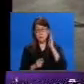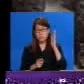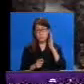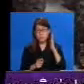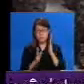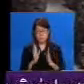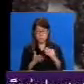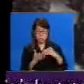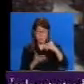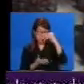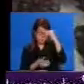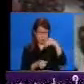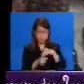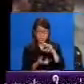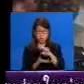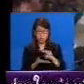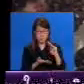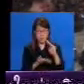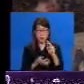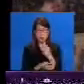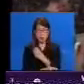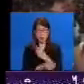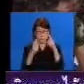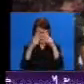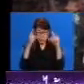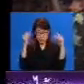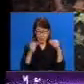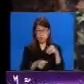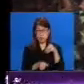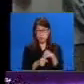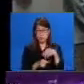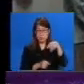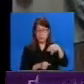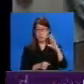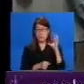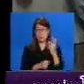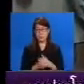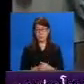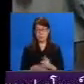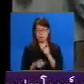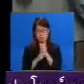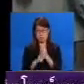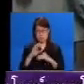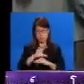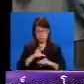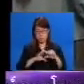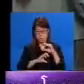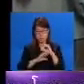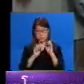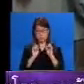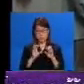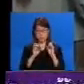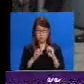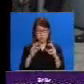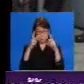ในนักศึกษาวิทยาลัยพยาบาลบรมราชชนนีพุทธชินราชจังหวัดพิษณุโลกตามโครงการผลิตพยาบาลวิชาชีพเ